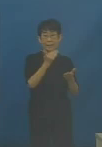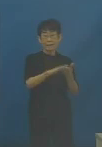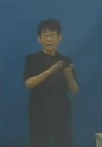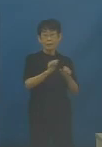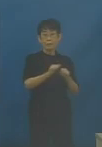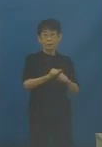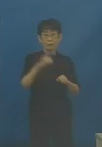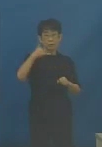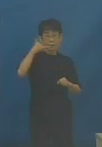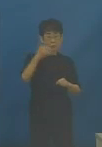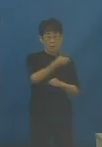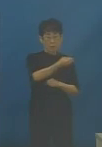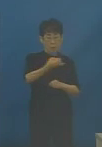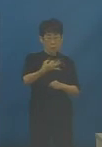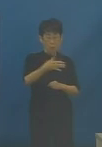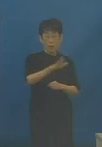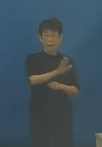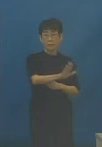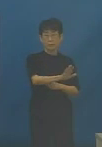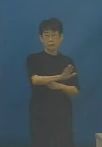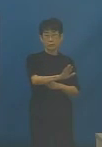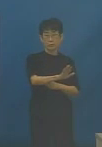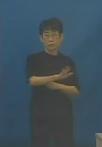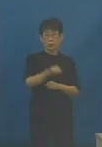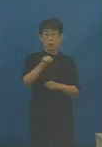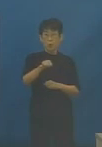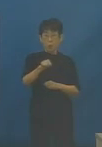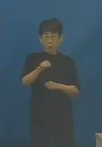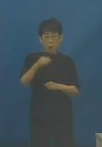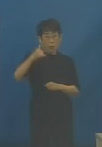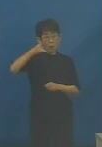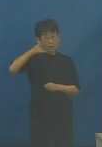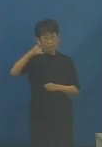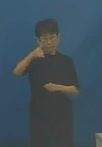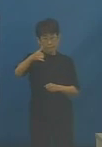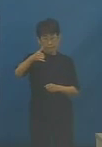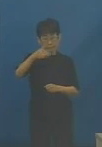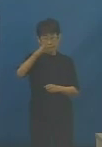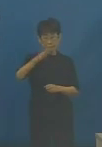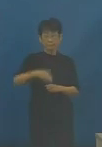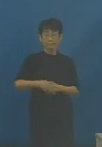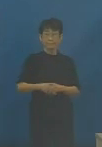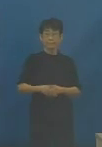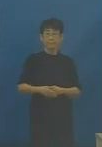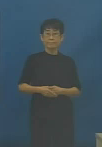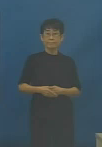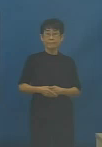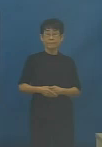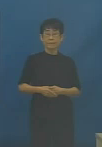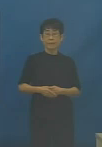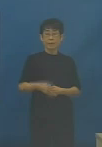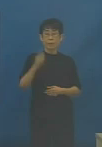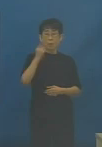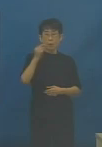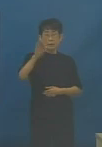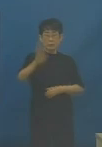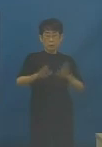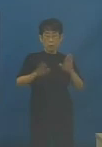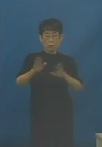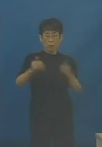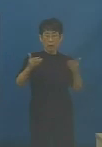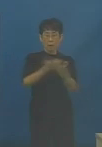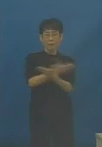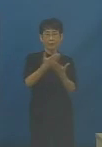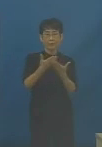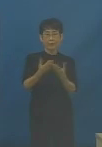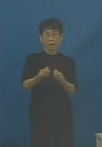電話番号もありますので、そちらの方にお電話いただければと思います。でもちろんちょっと状況が変わったなというような